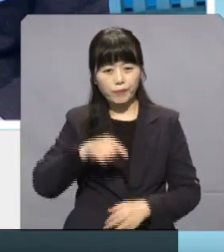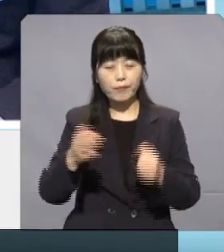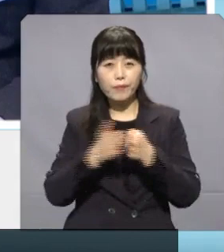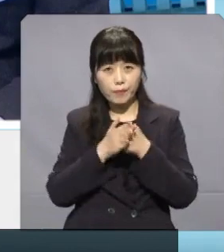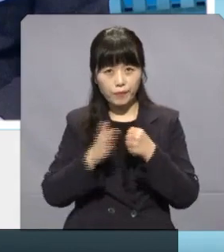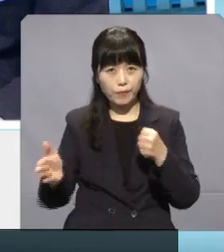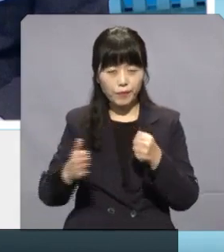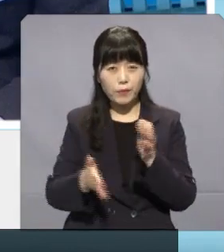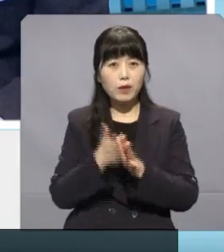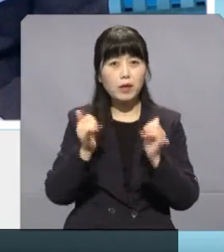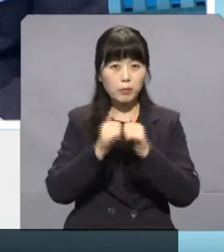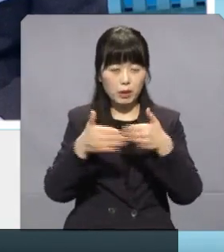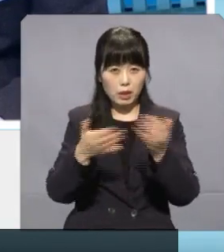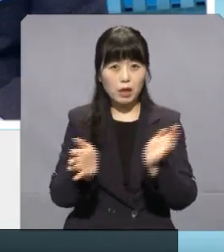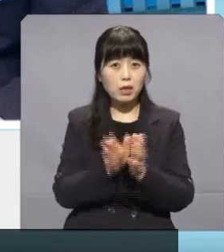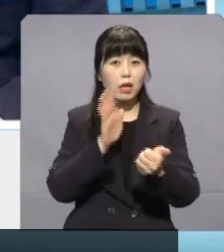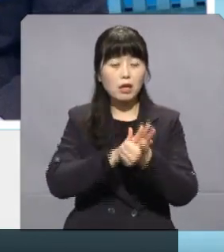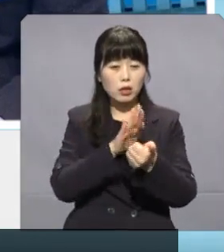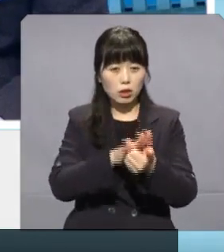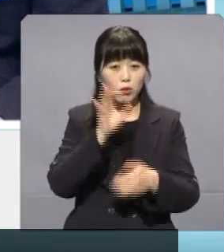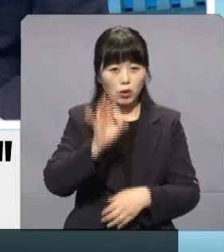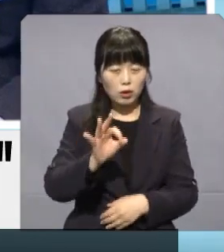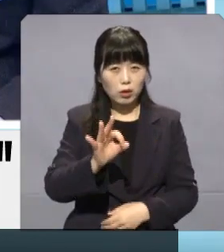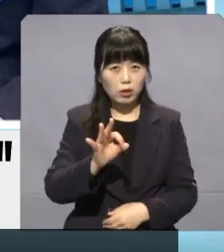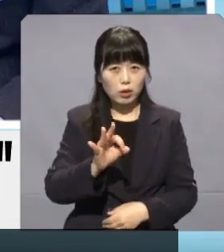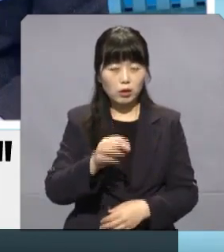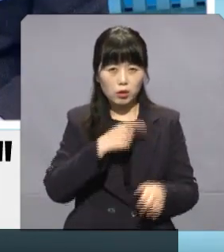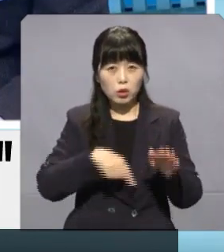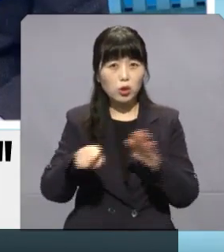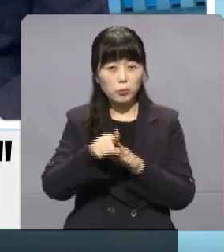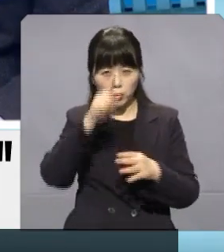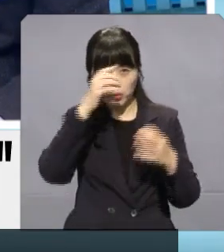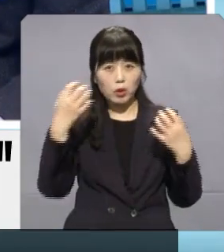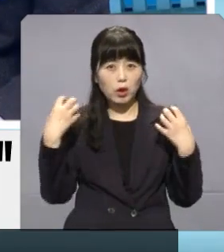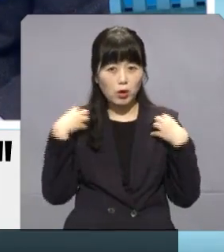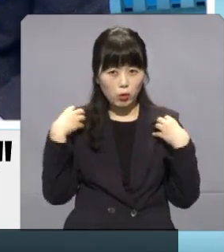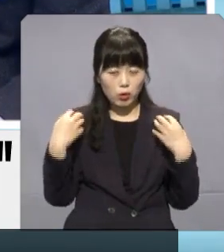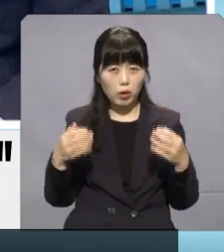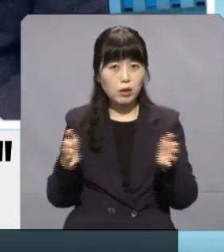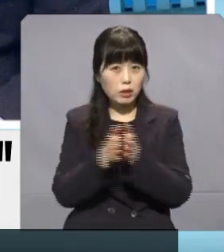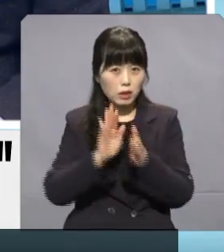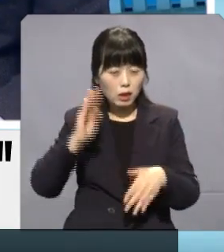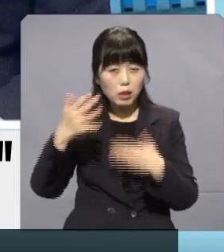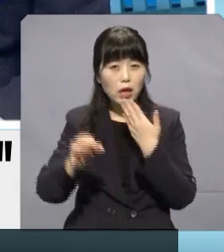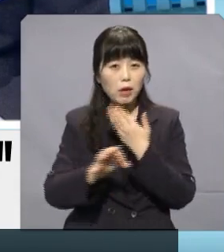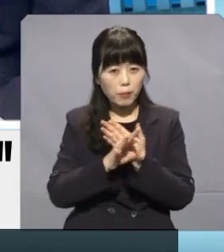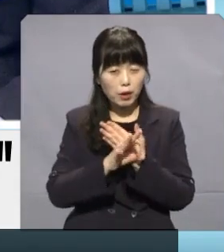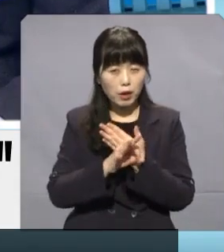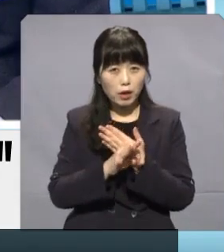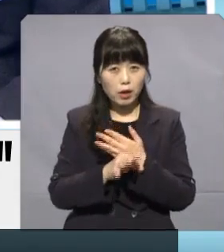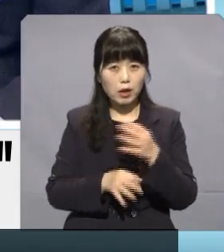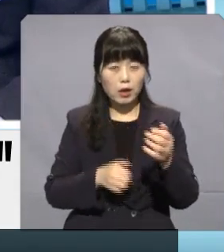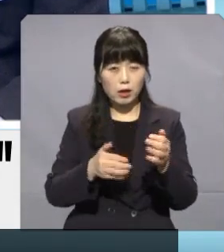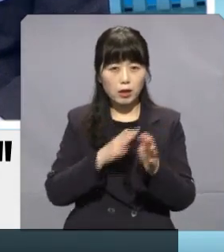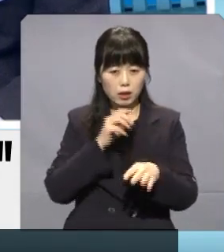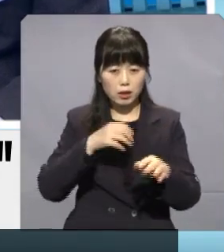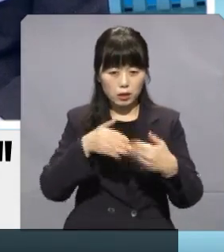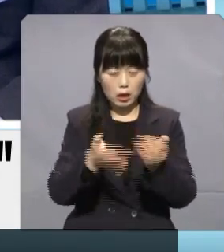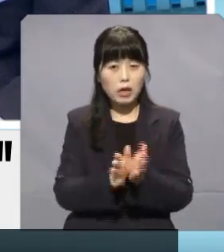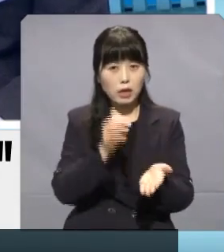보니까이 시민단체 지원금이 마치 진보정권이 들어서면은 또는 시장이 단체장이